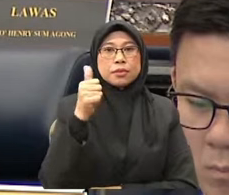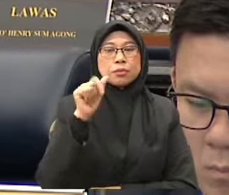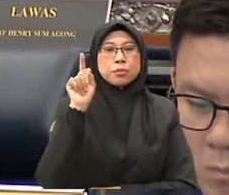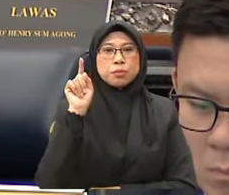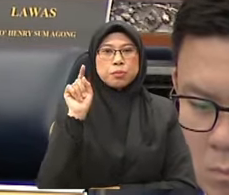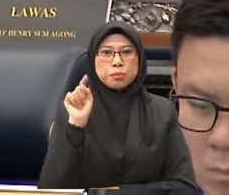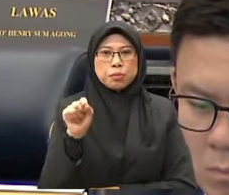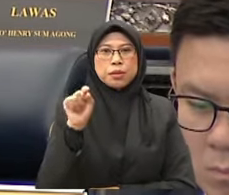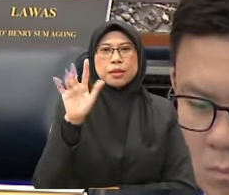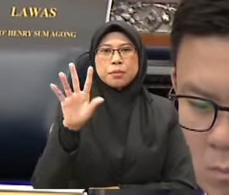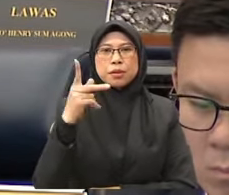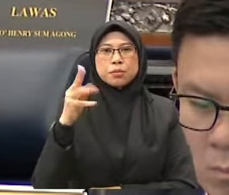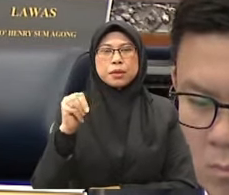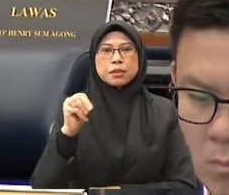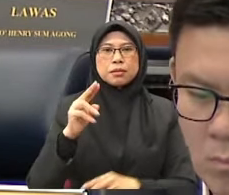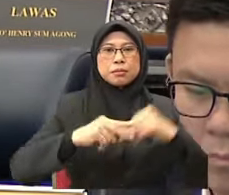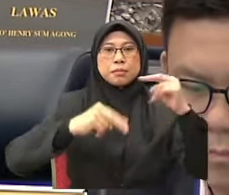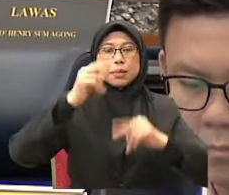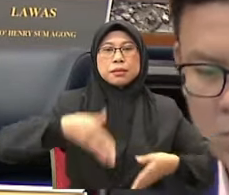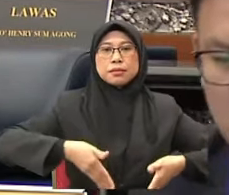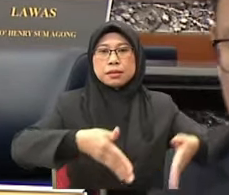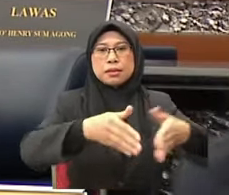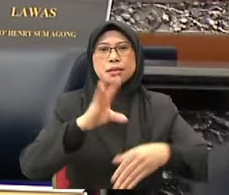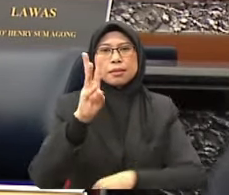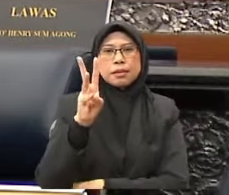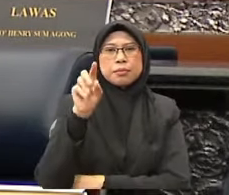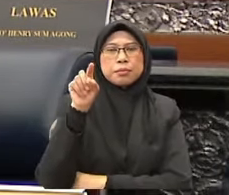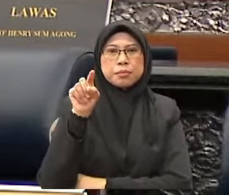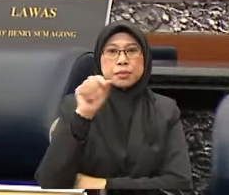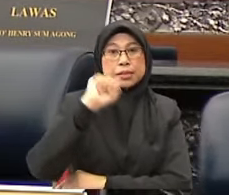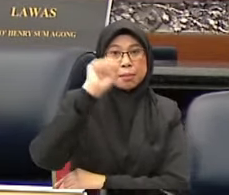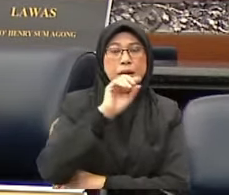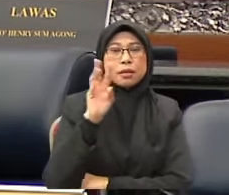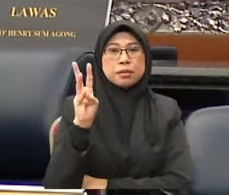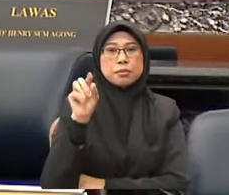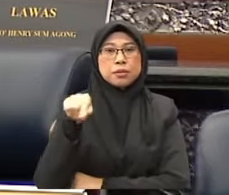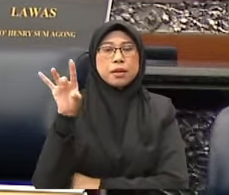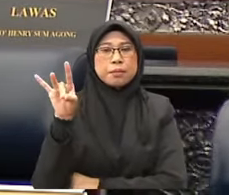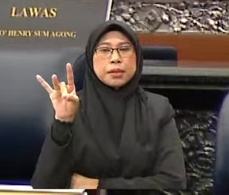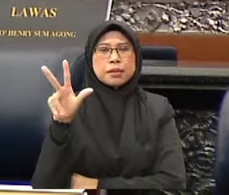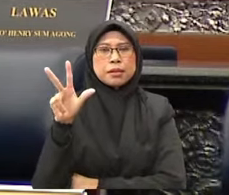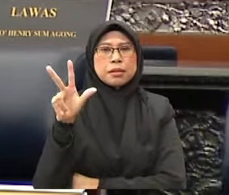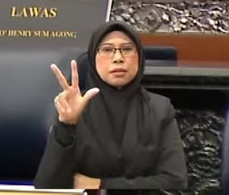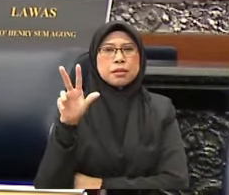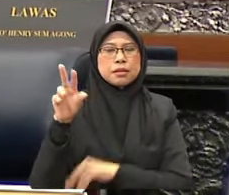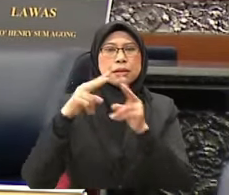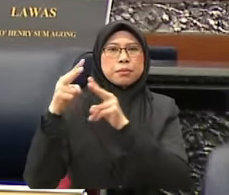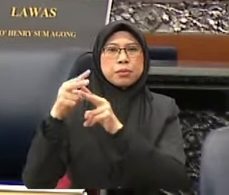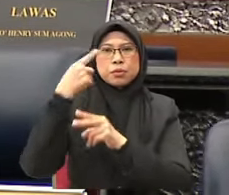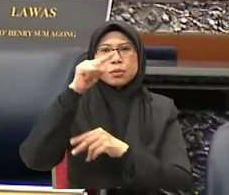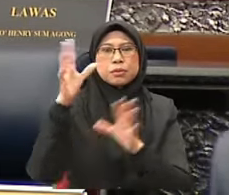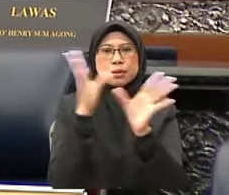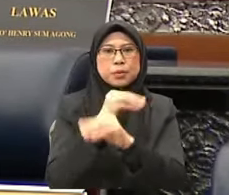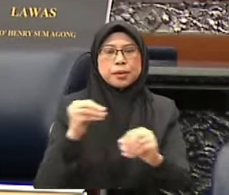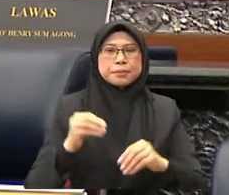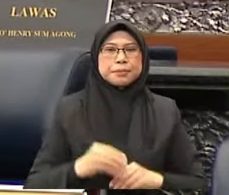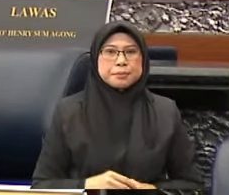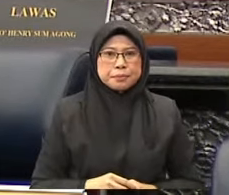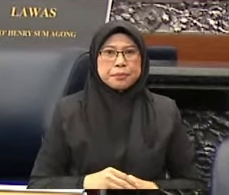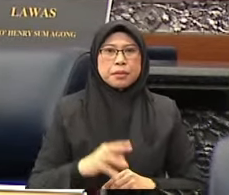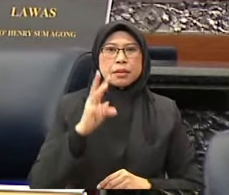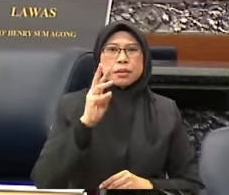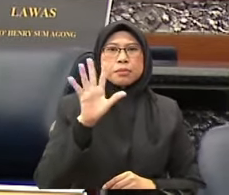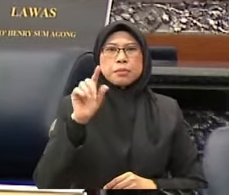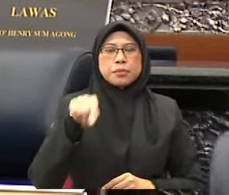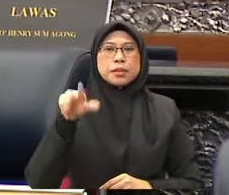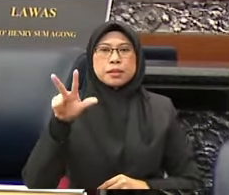110.5 km telah dibina di Sabah, manakala 65.3 km jalan luar bandar berturap bagi negeri Sarawak.